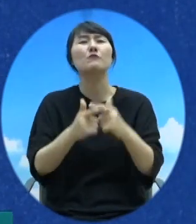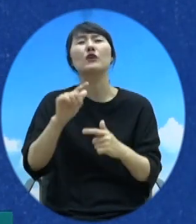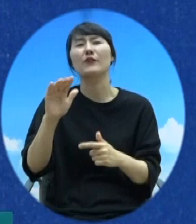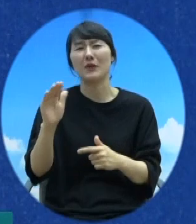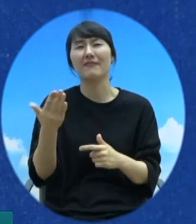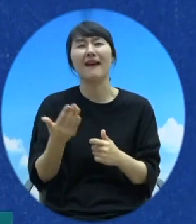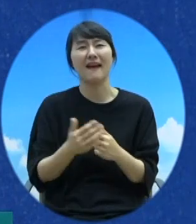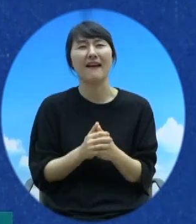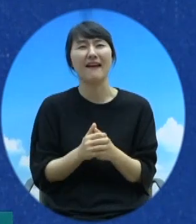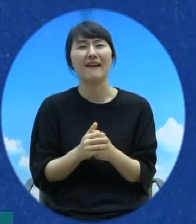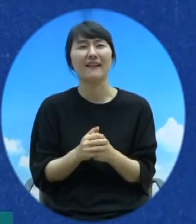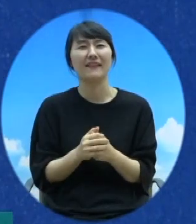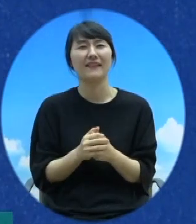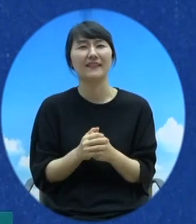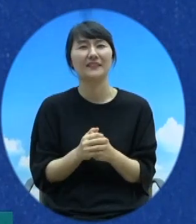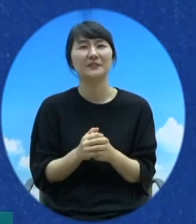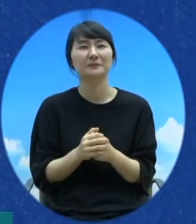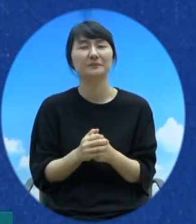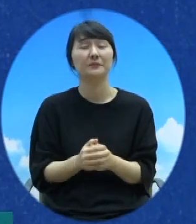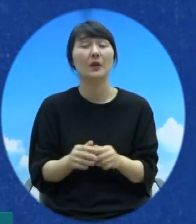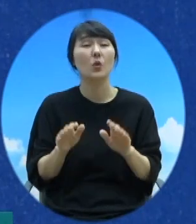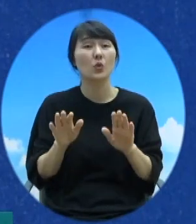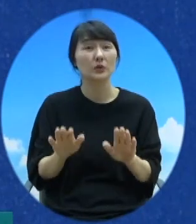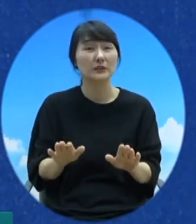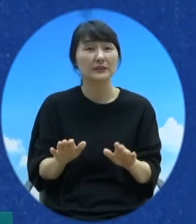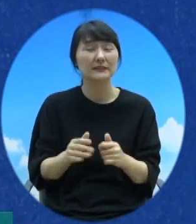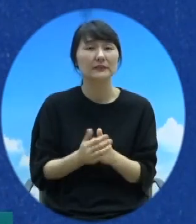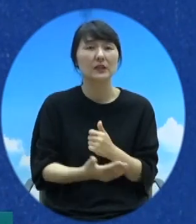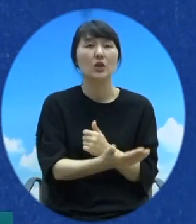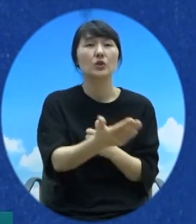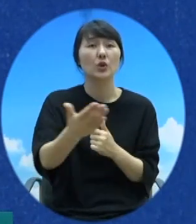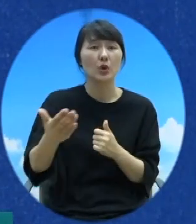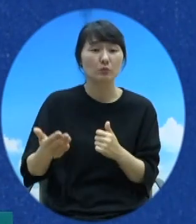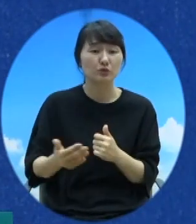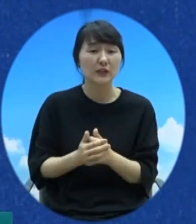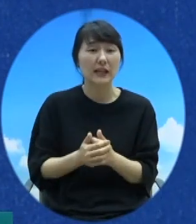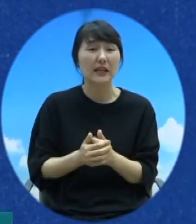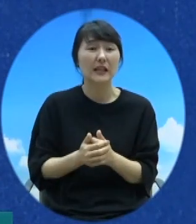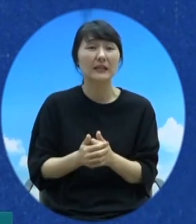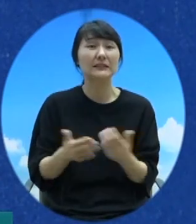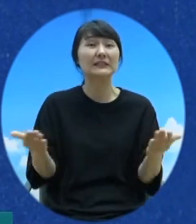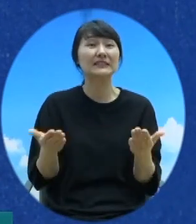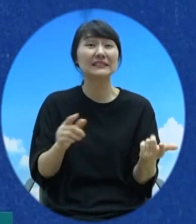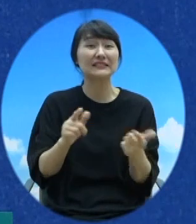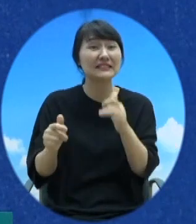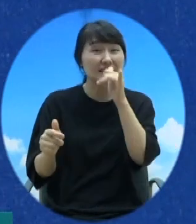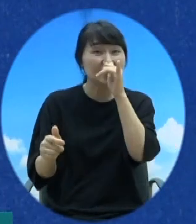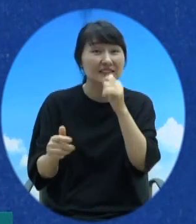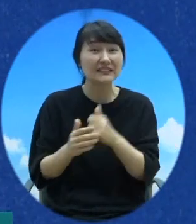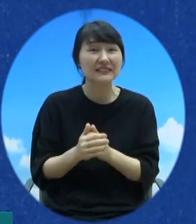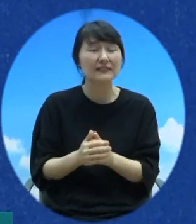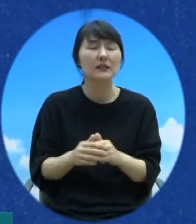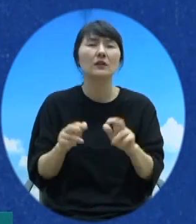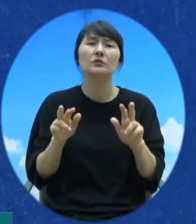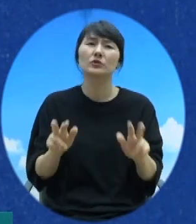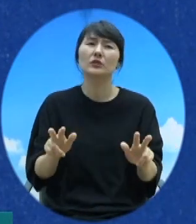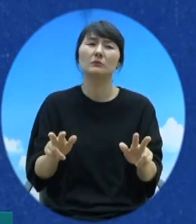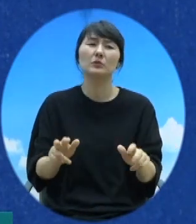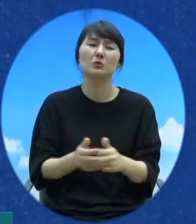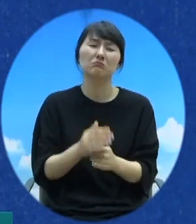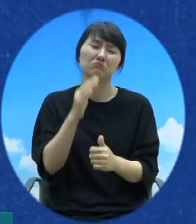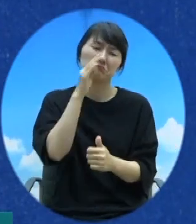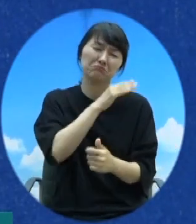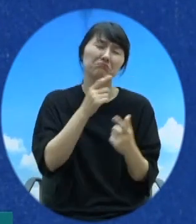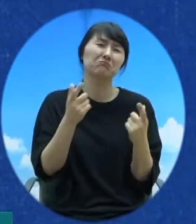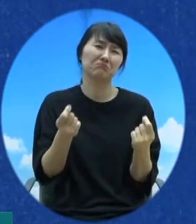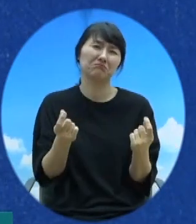나무처럼 자란다는 거지. 오늘 여러분이 하는 그 일이 아직은 초라해